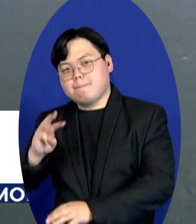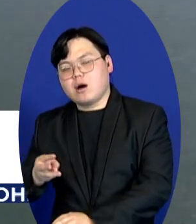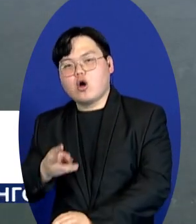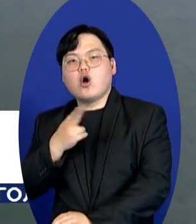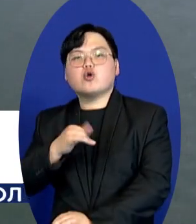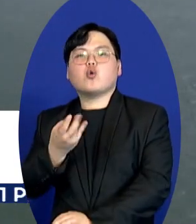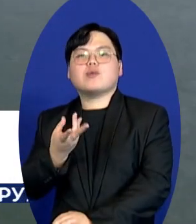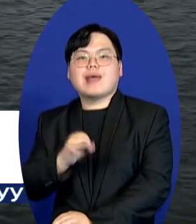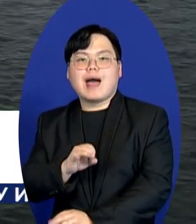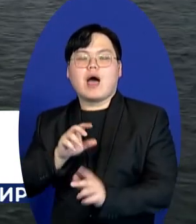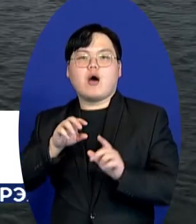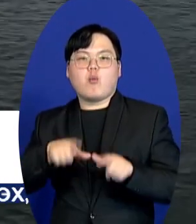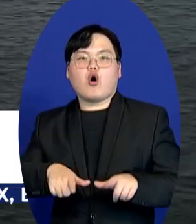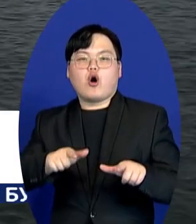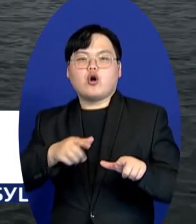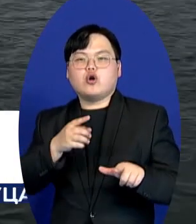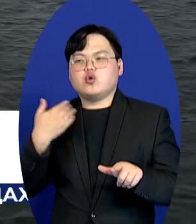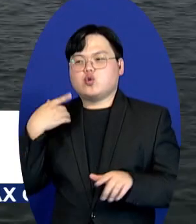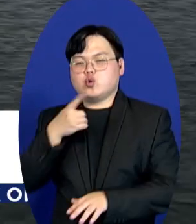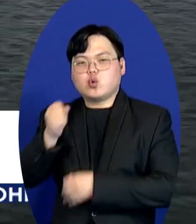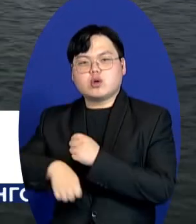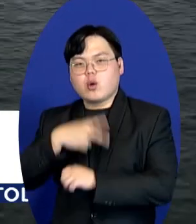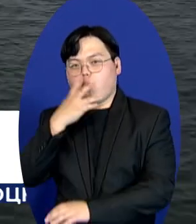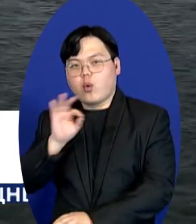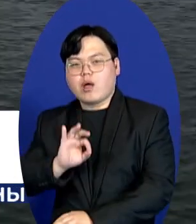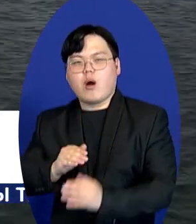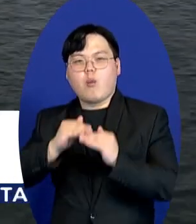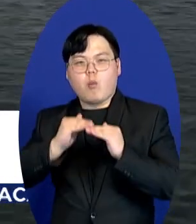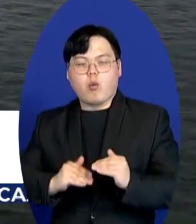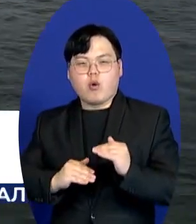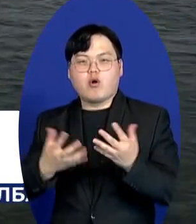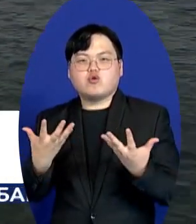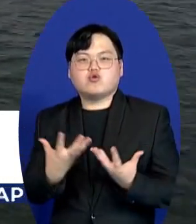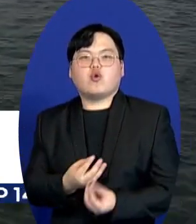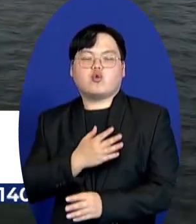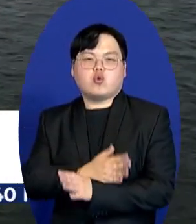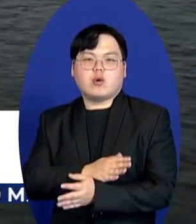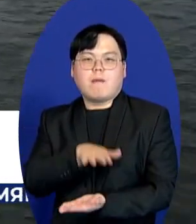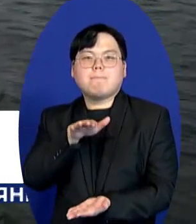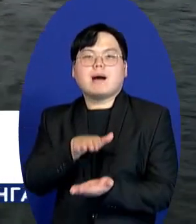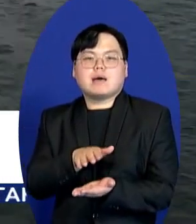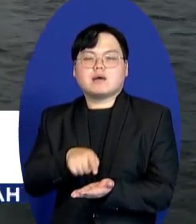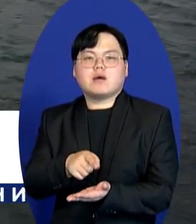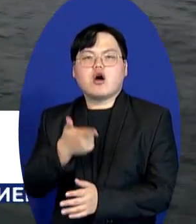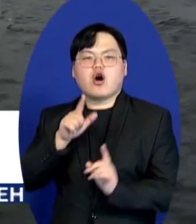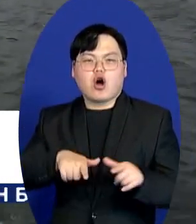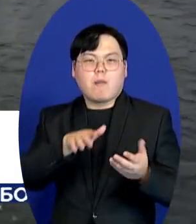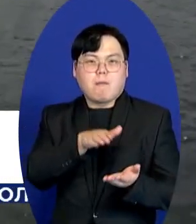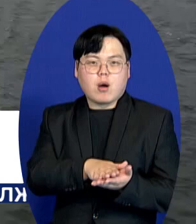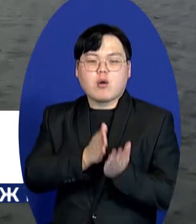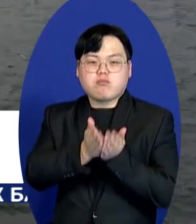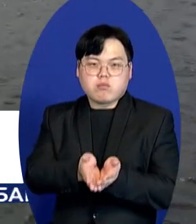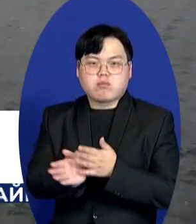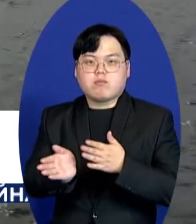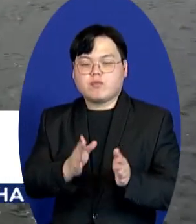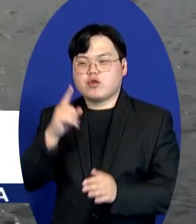Дунай мөрний усны түвшин сүүлийн 100 жилд үзэгдээгүй хэмжээнд хүрч буурад байна. Гол мөрний ус татарснаар усан тээврээс гадна эрчим хүч үйлдвэрлэлд